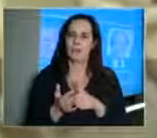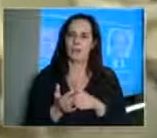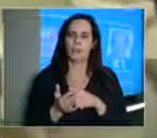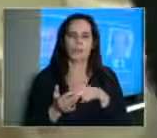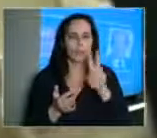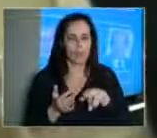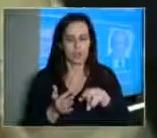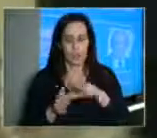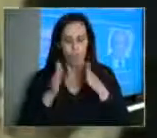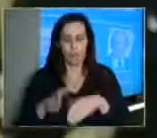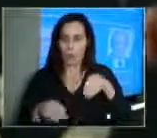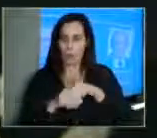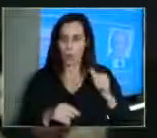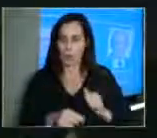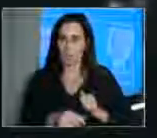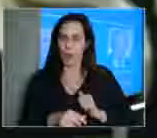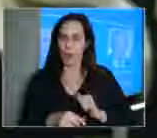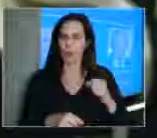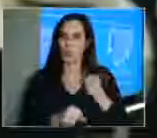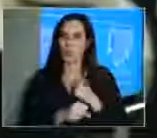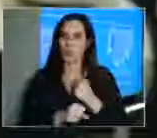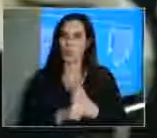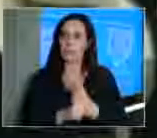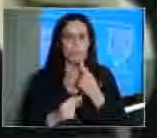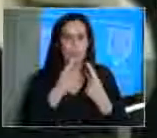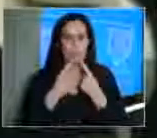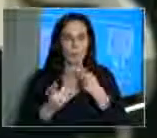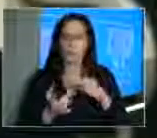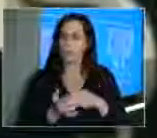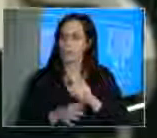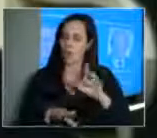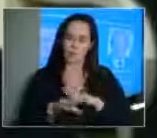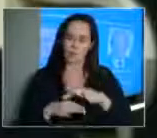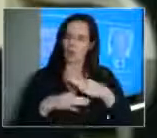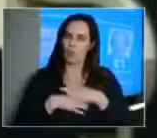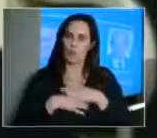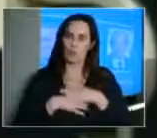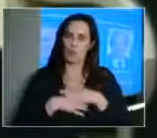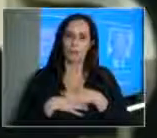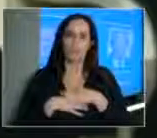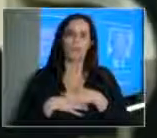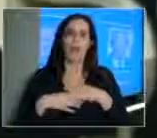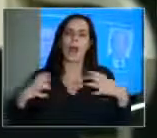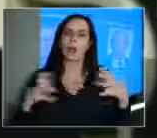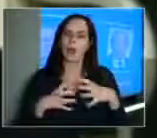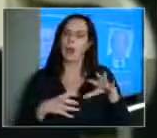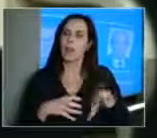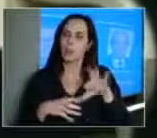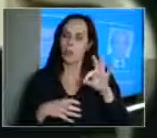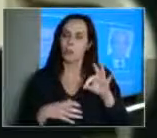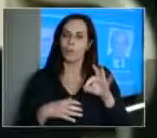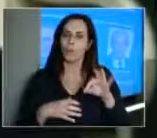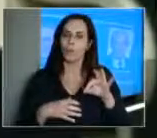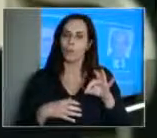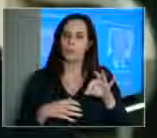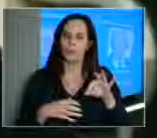גופים גם בצבא שמנהלים מסעים ומתנים, זה לא התפקיד שלנו. היחידה לאיתור נעדרים כשמה